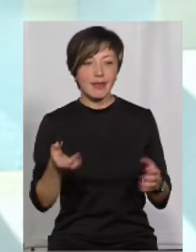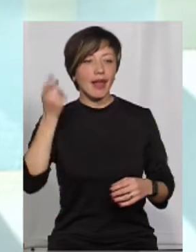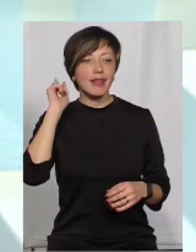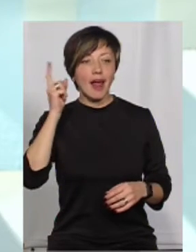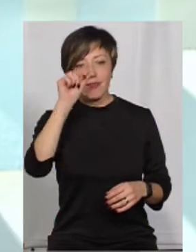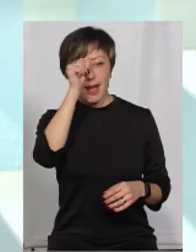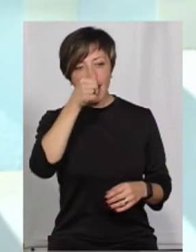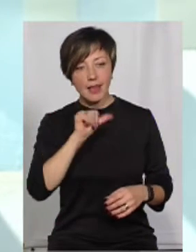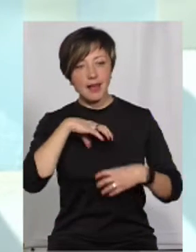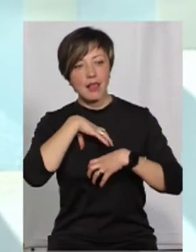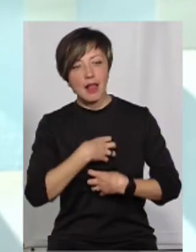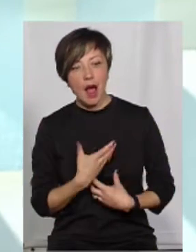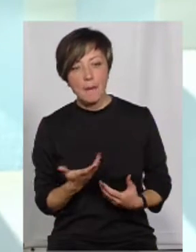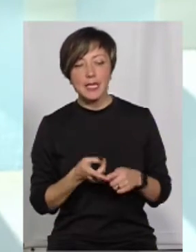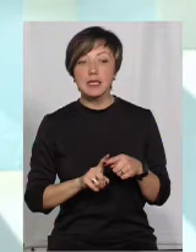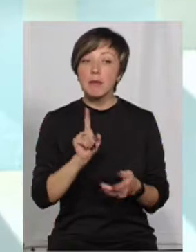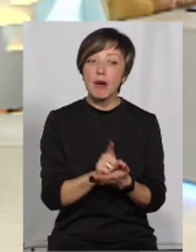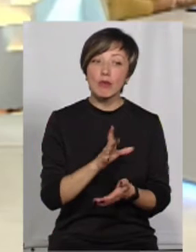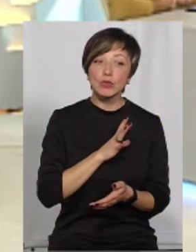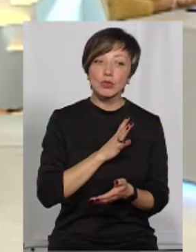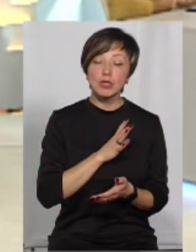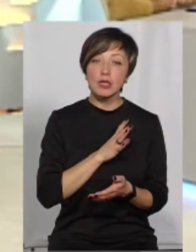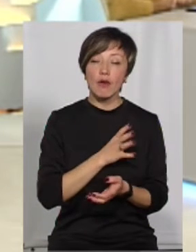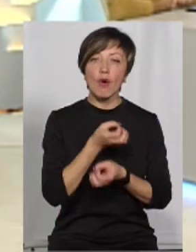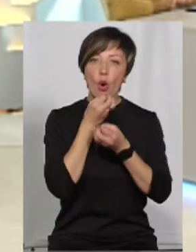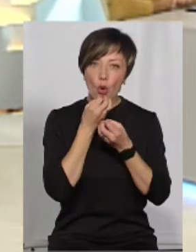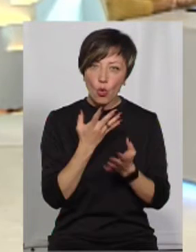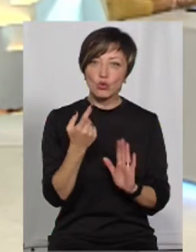древня грецька драма. Тобто це має бути